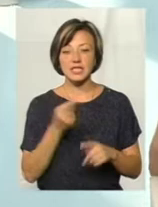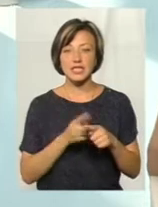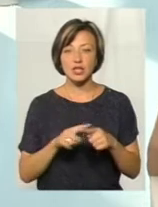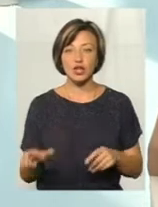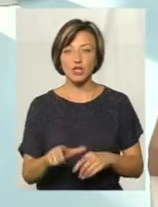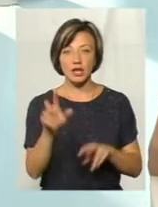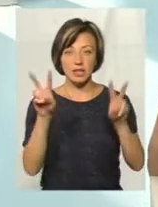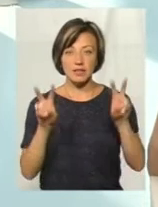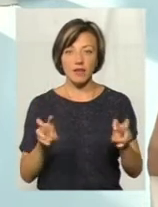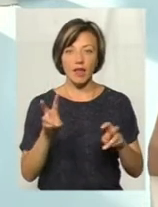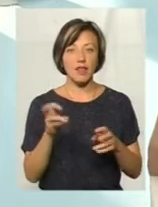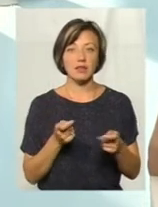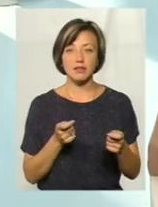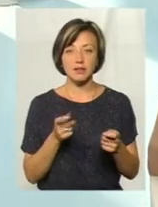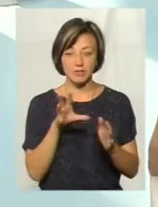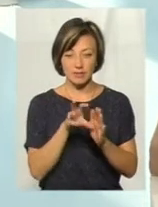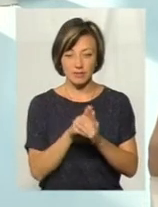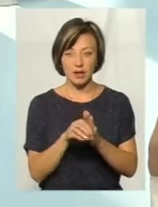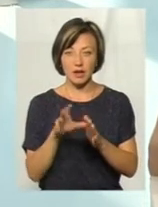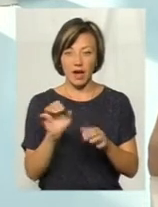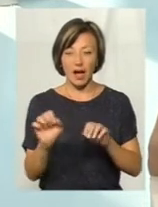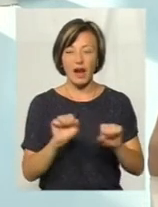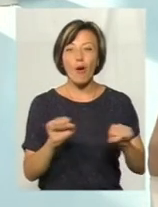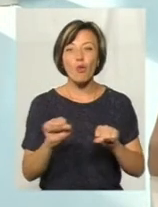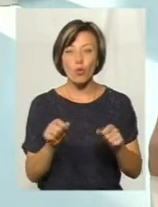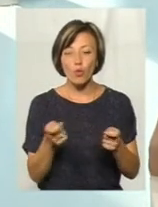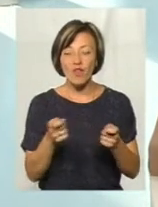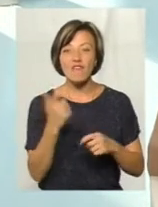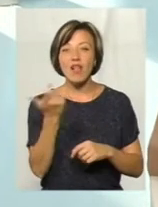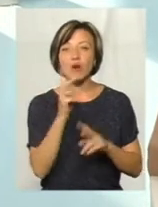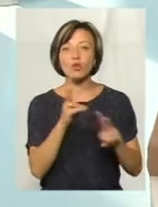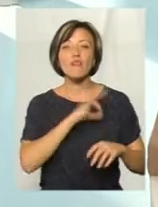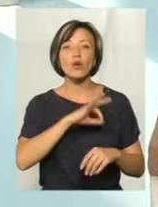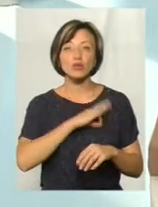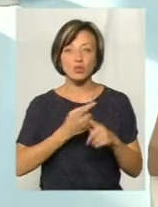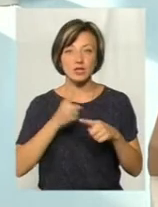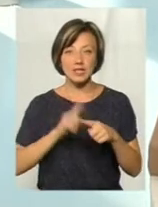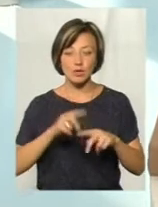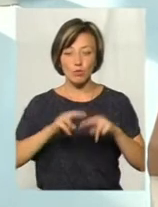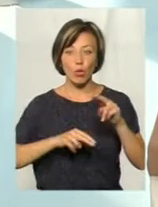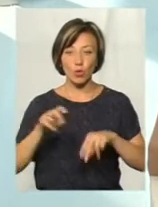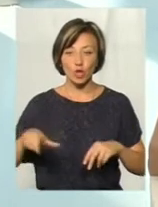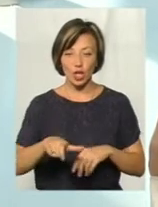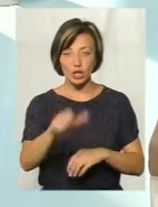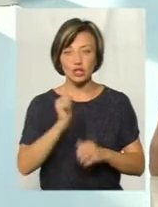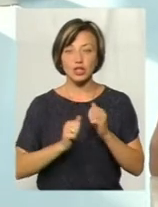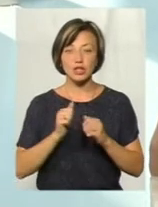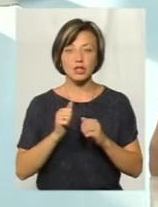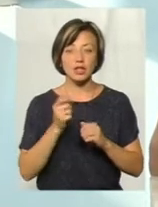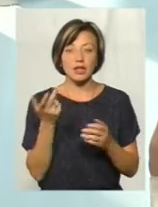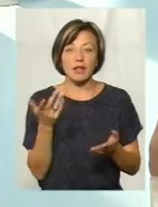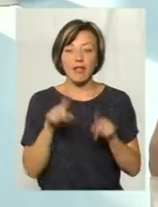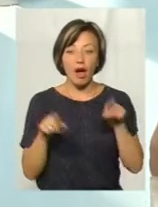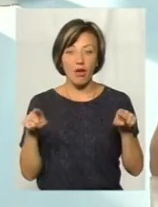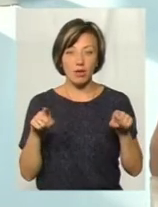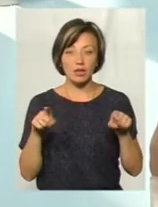які називалися, вони зарегульовані, і власники або ті, хто експлуатують гідротехнічні споруди на річках, вони часом непрогнозовано